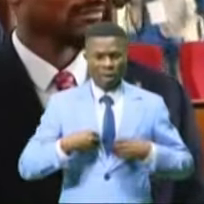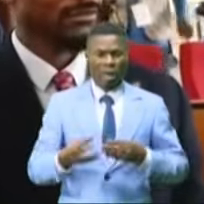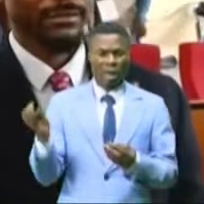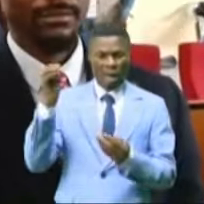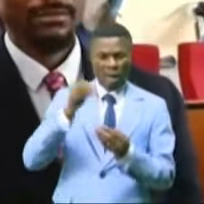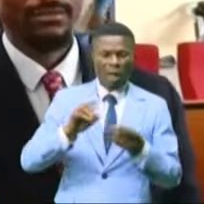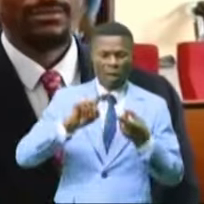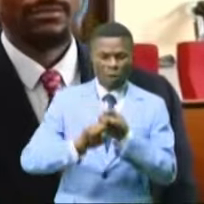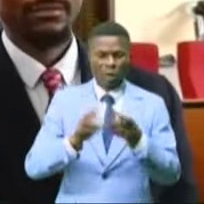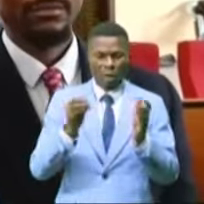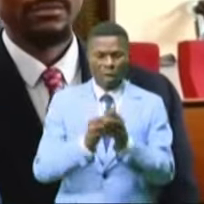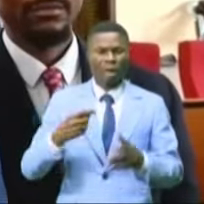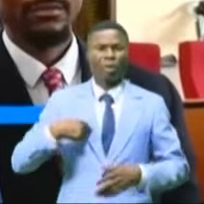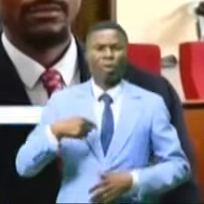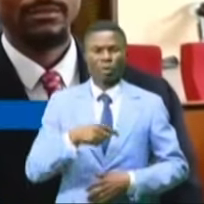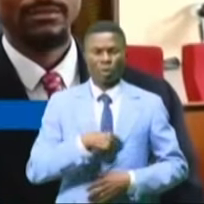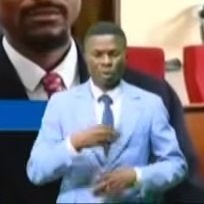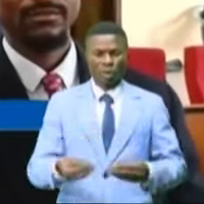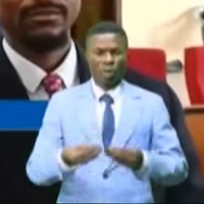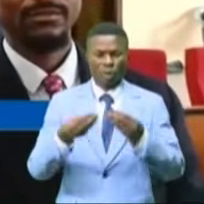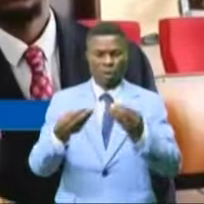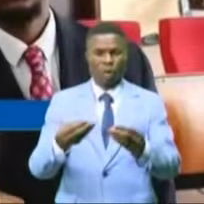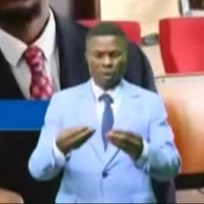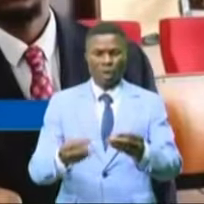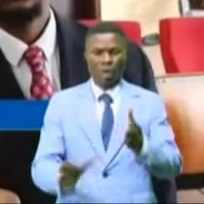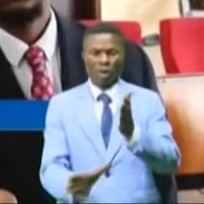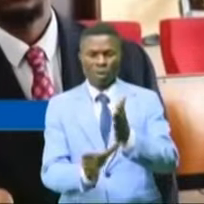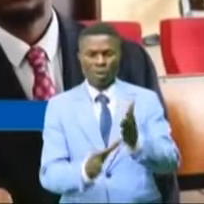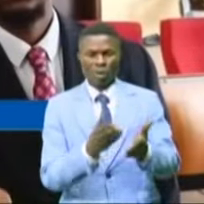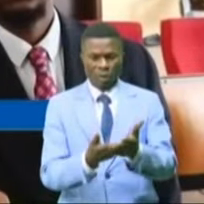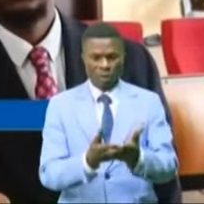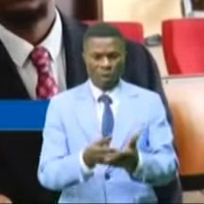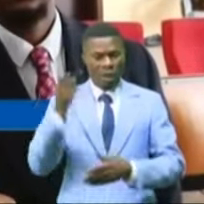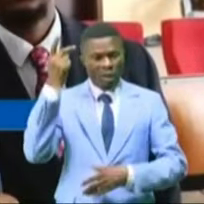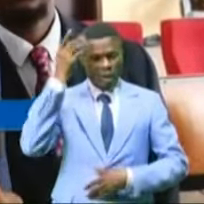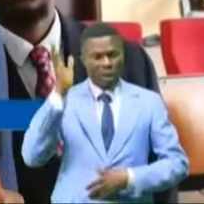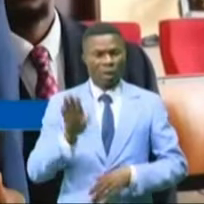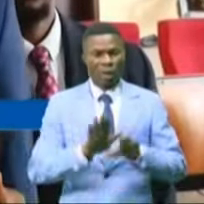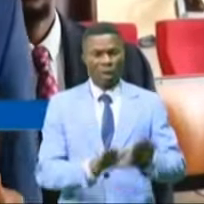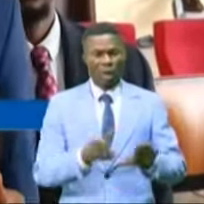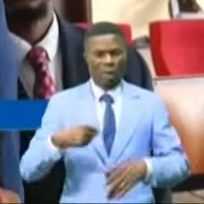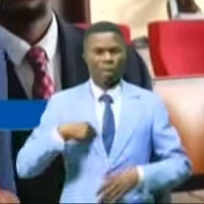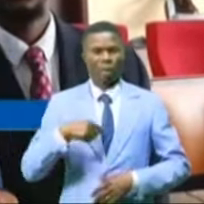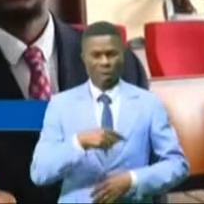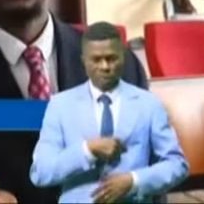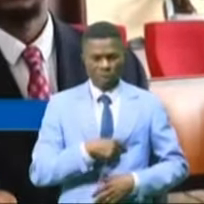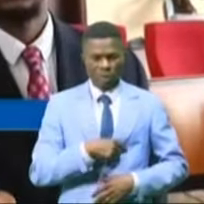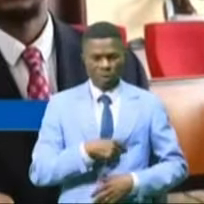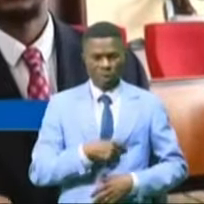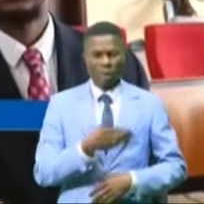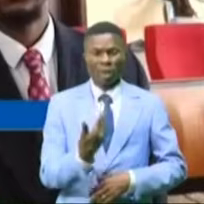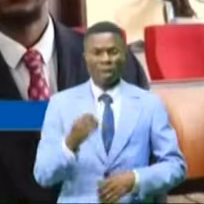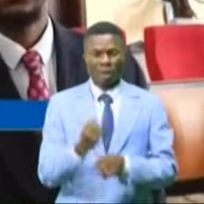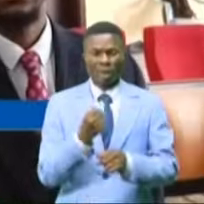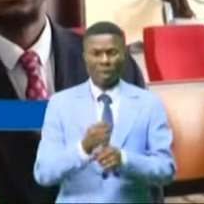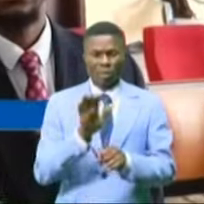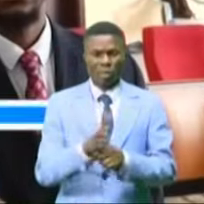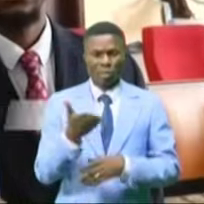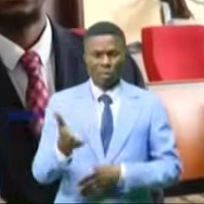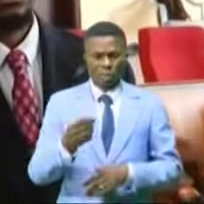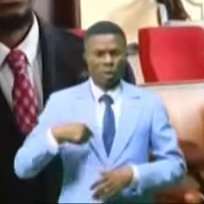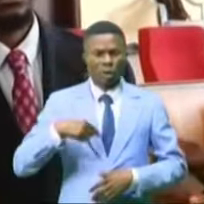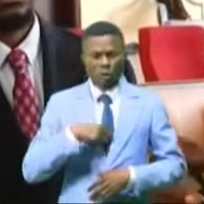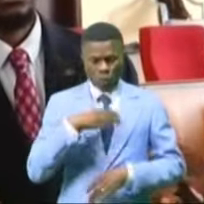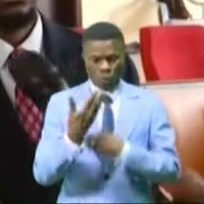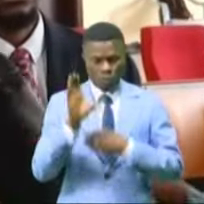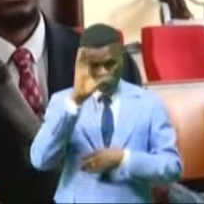sa confiance encore en nous, en nous plaçant comme suppléants. Disons, les Kinois doivent attendre de nous. C'est qu'il y a des grands enjeux que nous devons